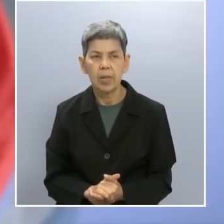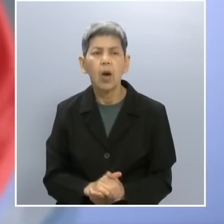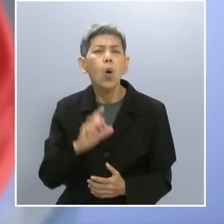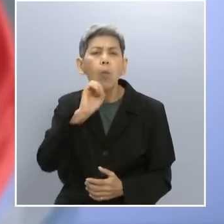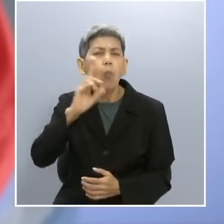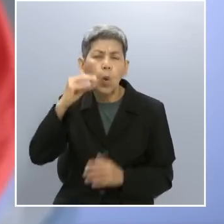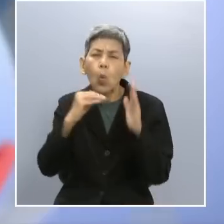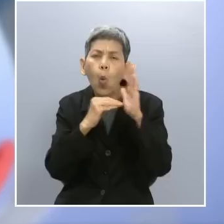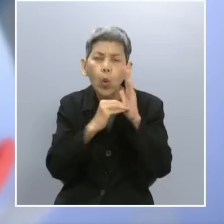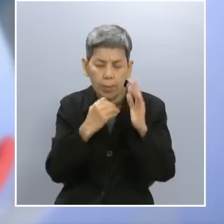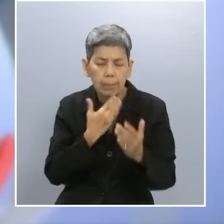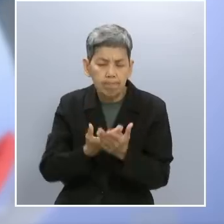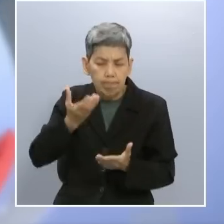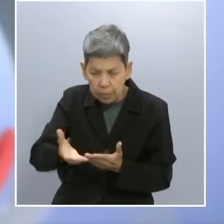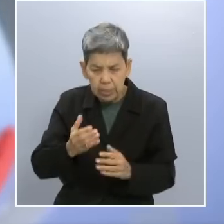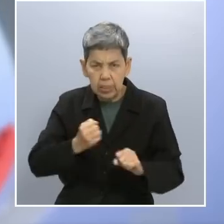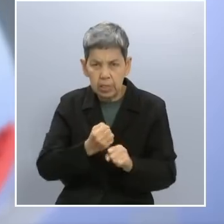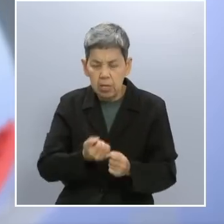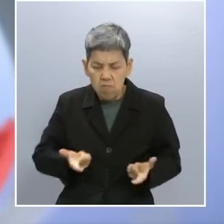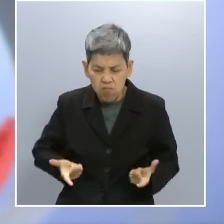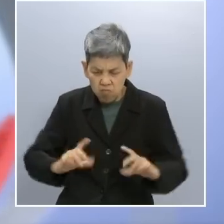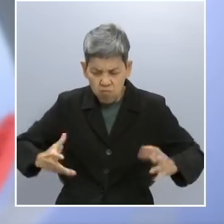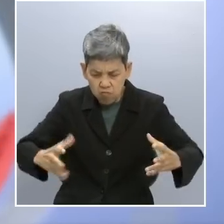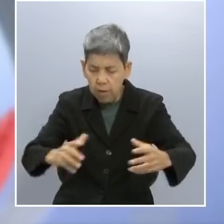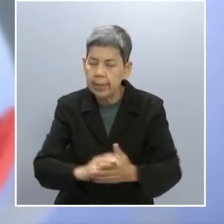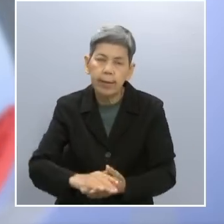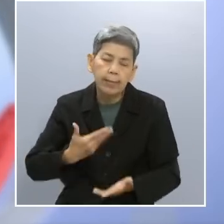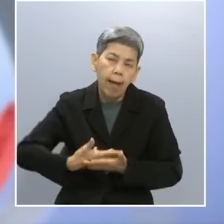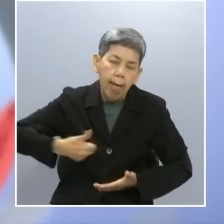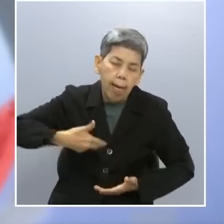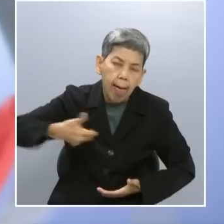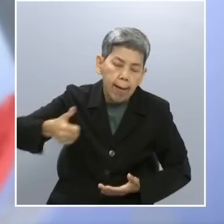บอกจะไปลงทุนรถไถผู้หญิงก็บอกมา